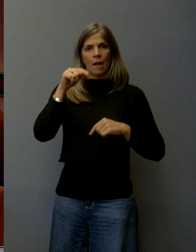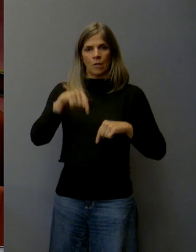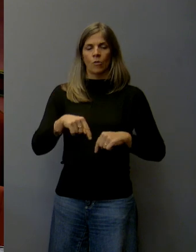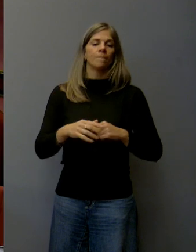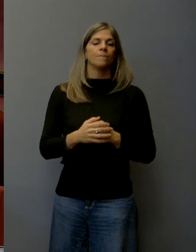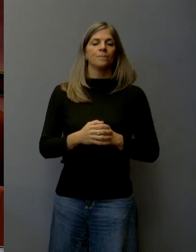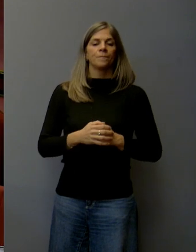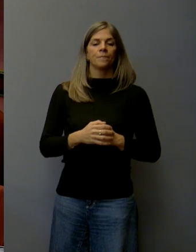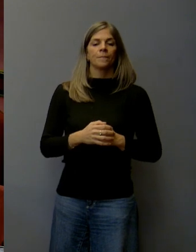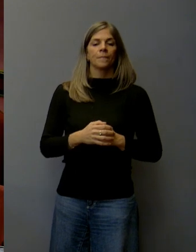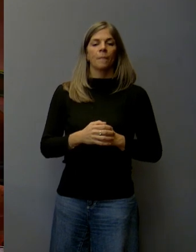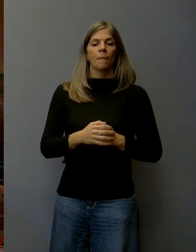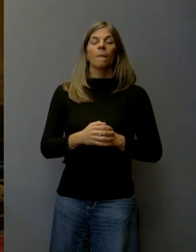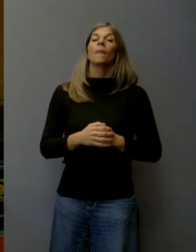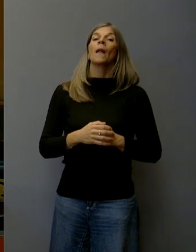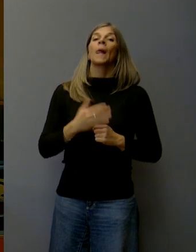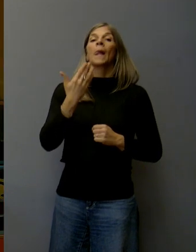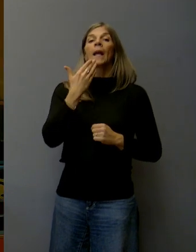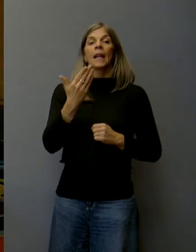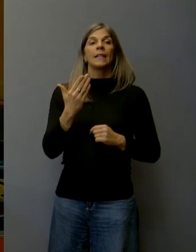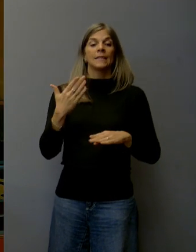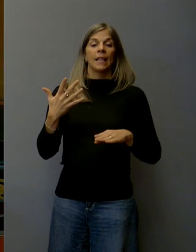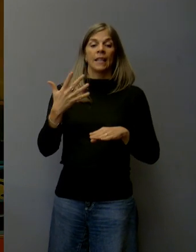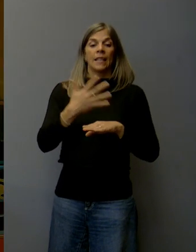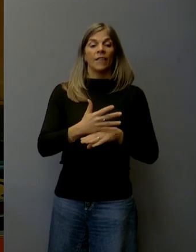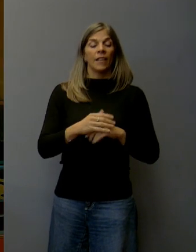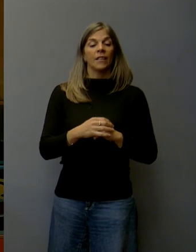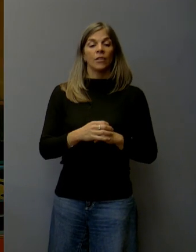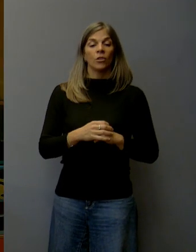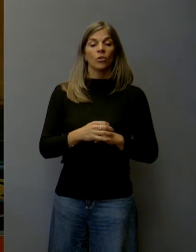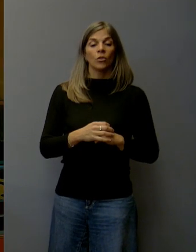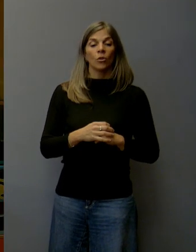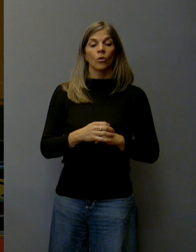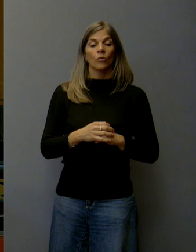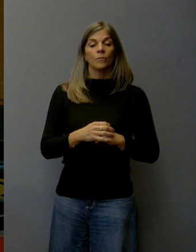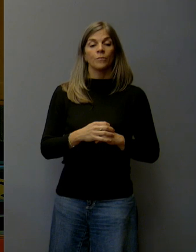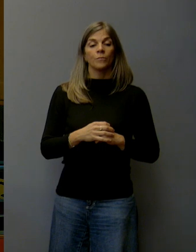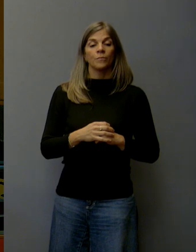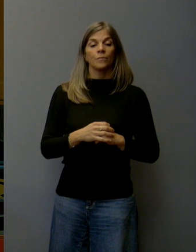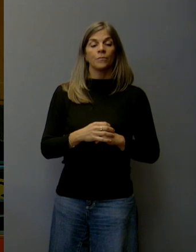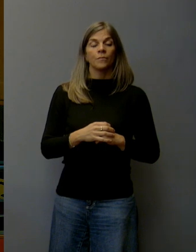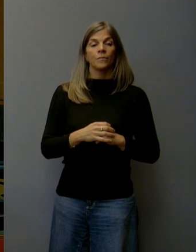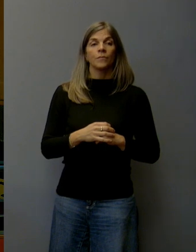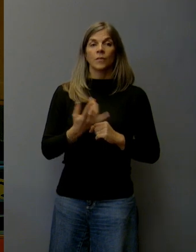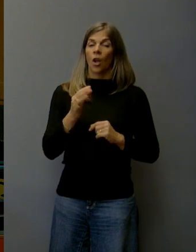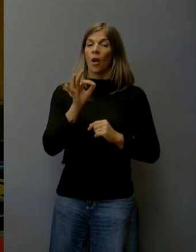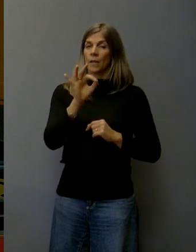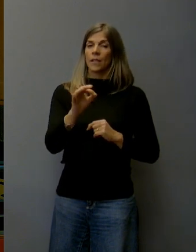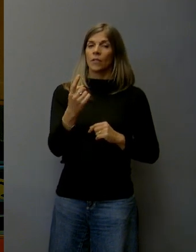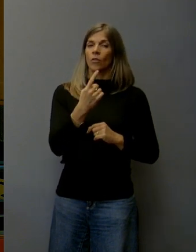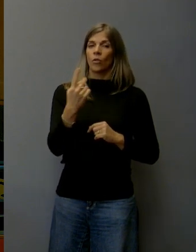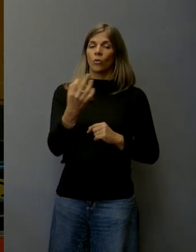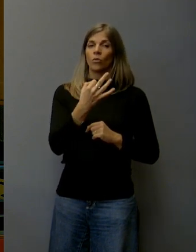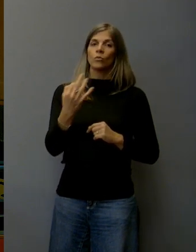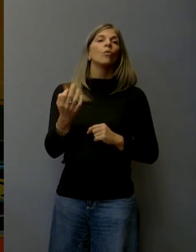La ringrazio la ringrazio del suo intervento che va nella nella direzione giusta Quella di evidentemente evidentemente